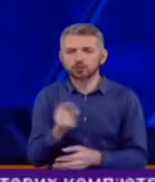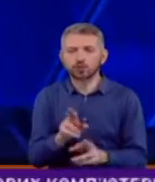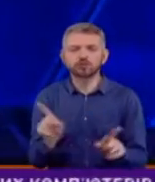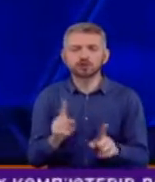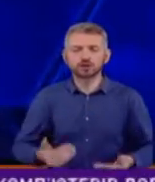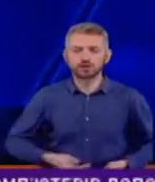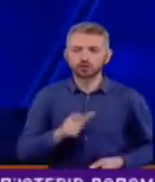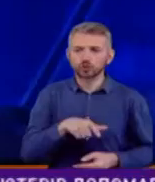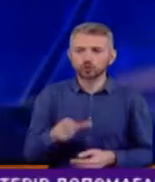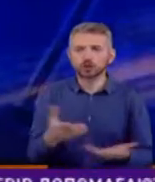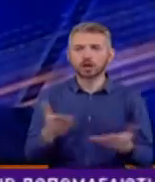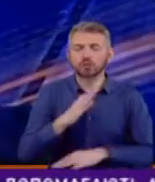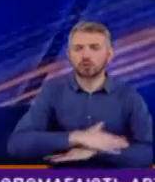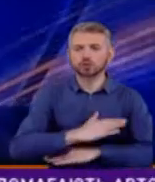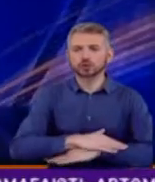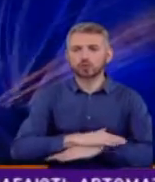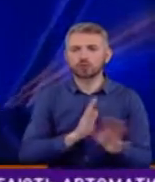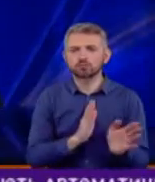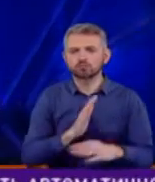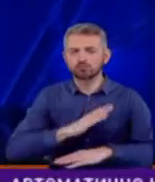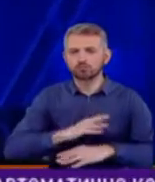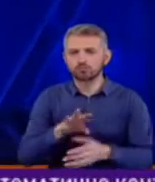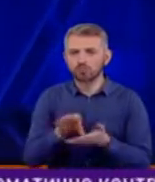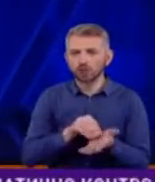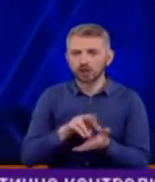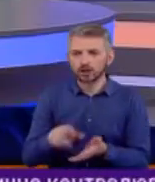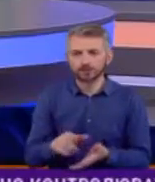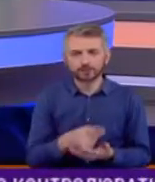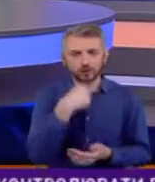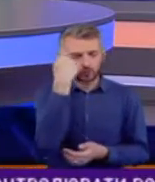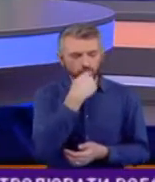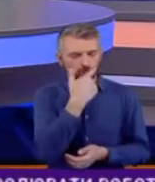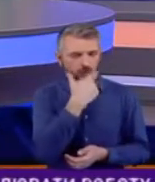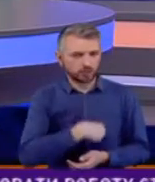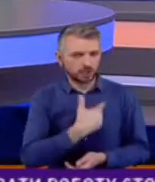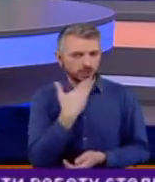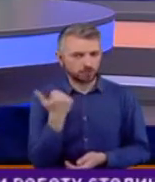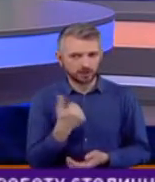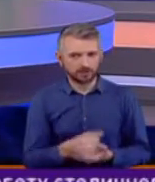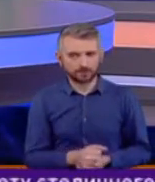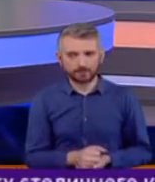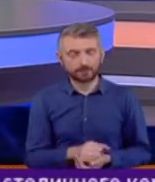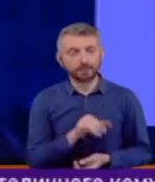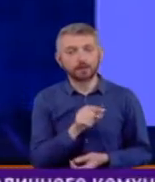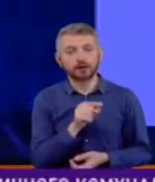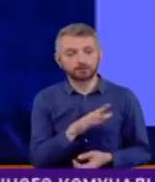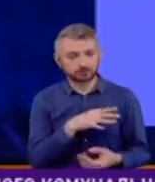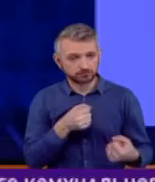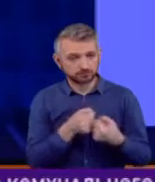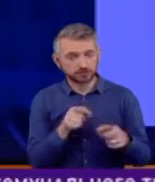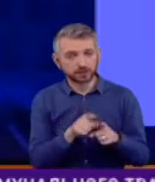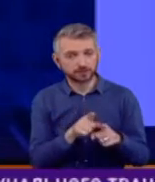живуть люди, а яка поведінкова модель, а де є особисто такі? В мене немає. А ви стикалися з